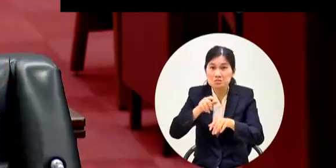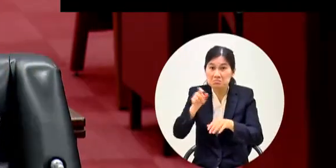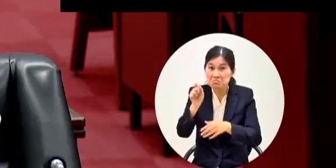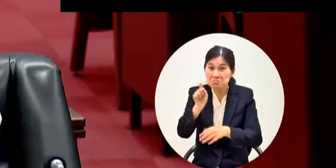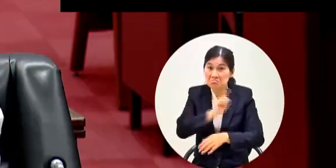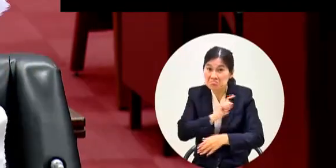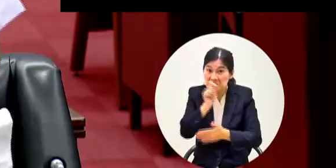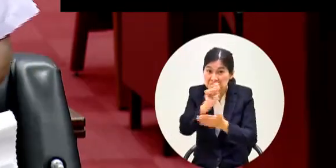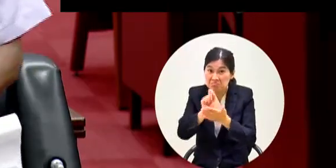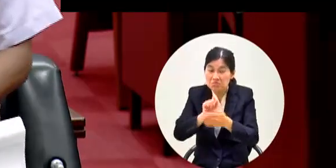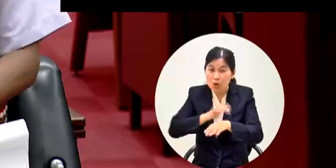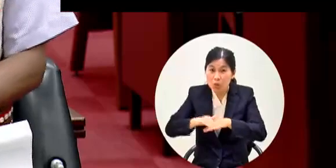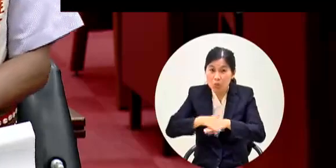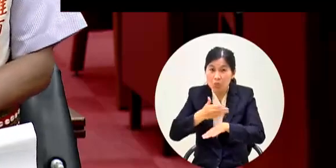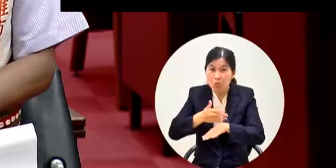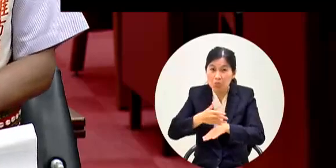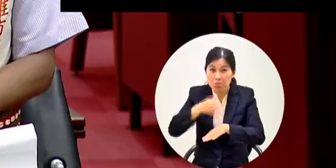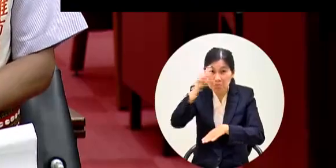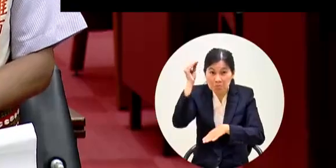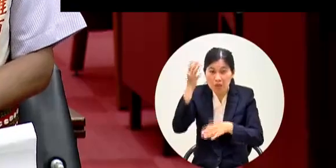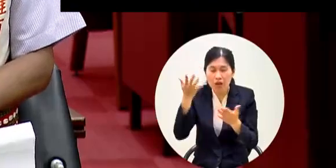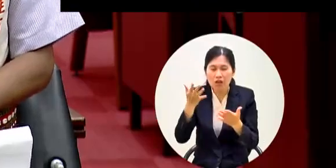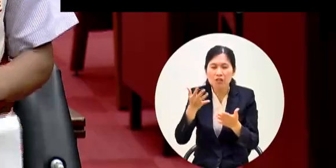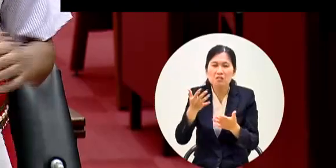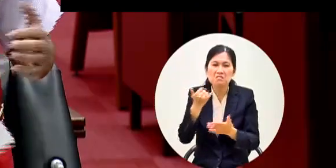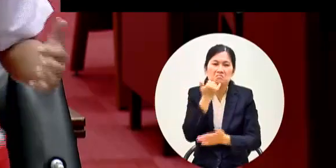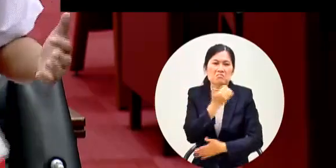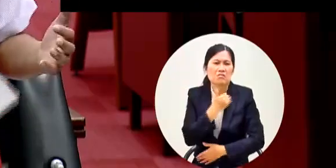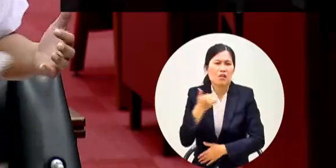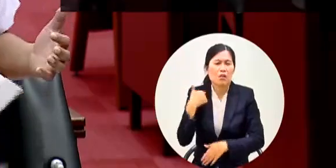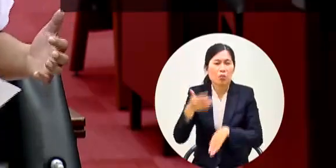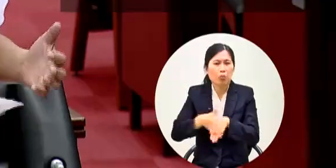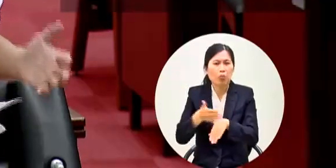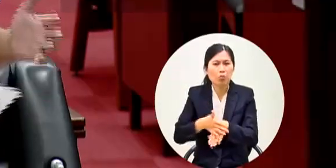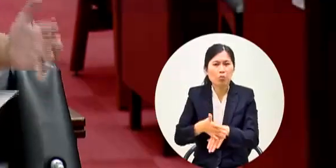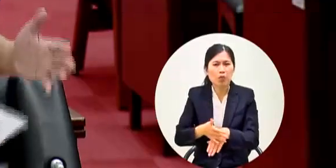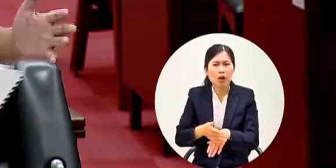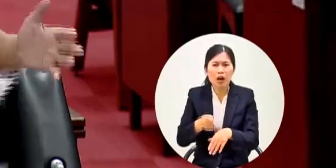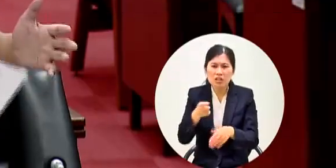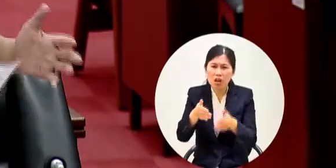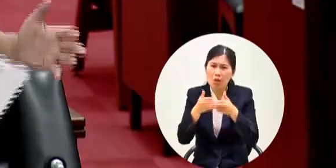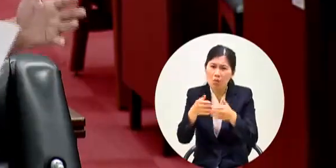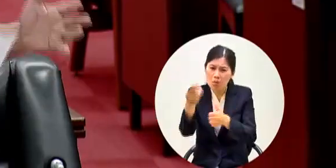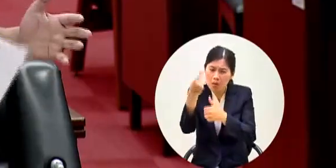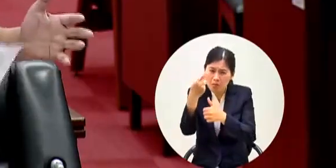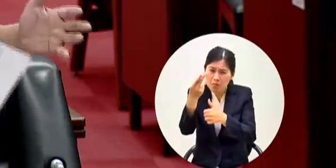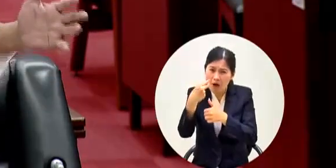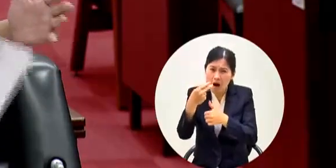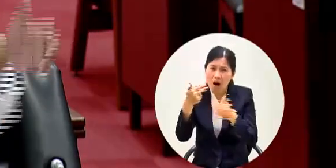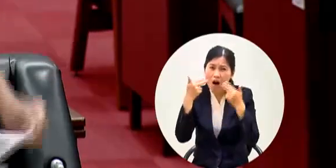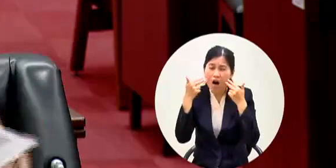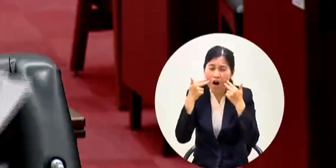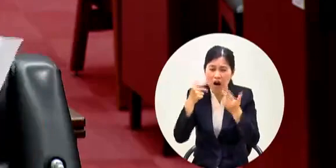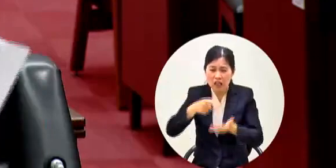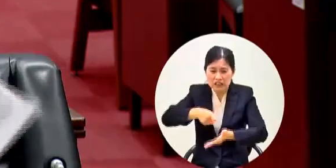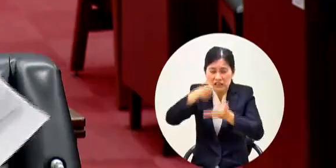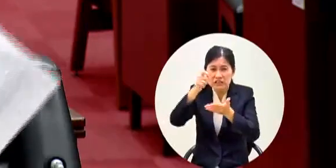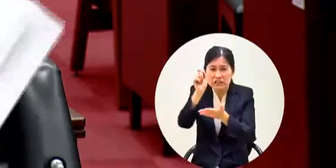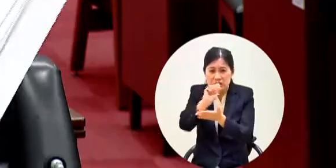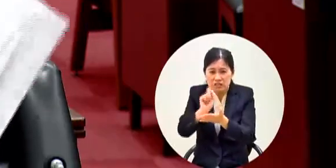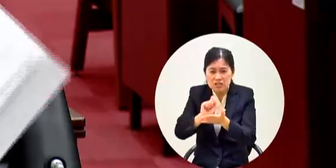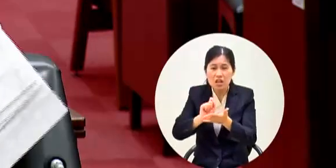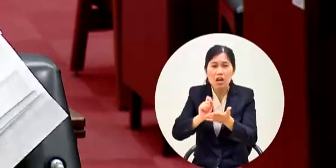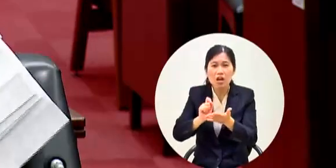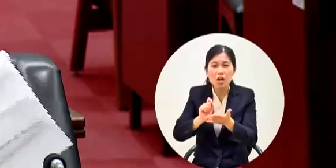个游牧农地要变成林业用地？我不知道局长这个计